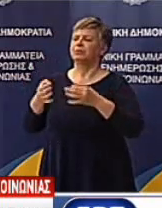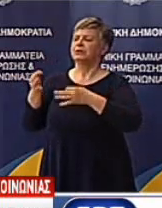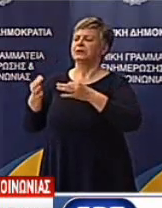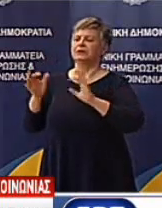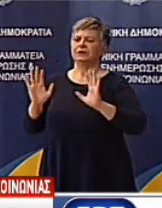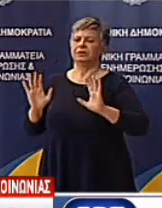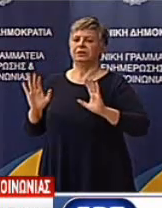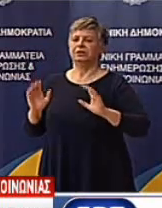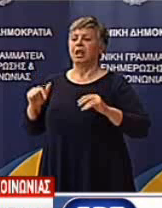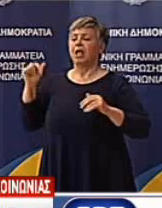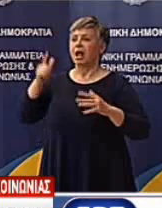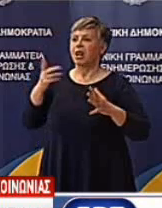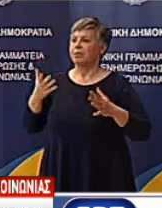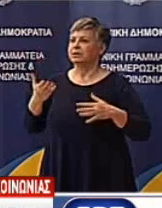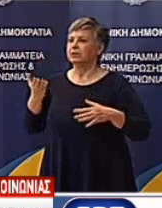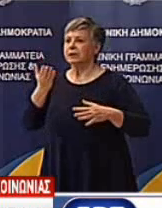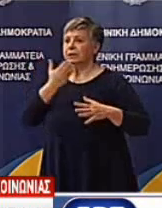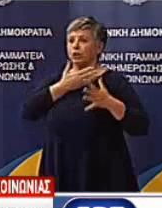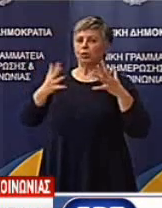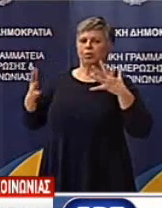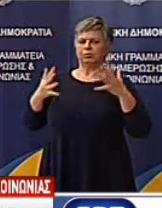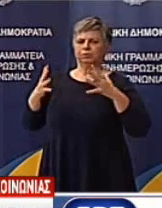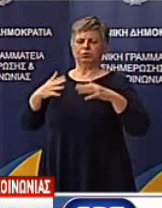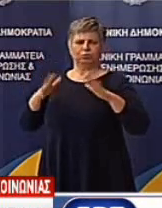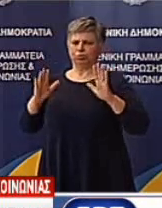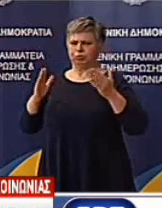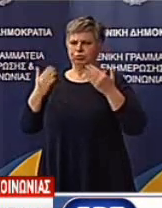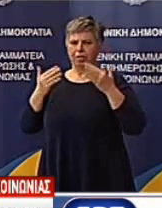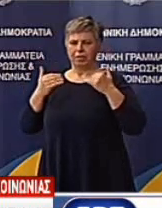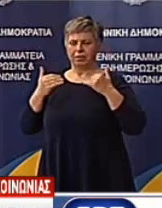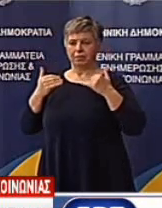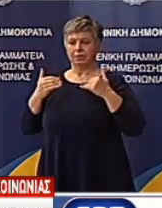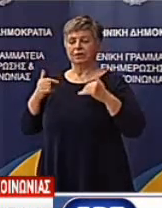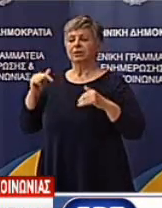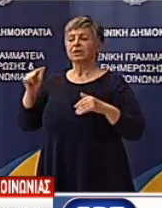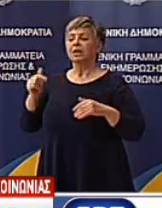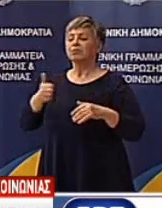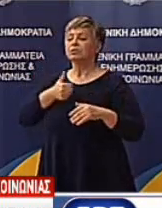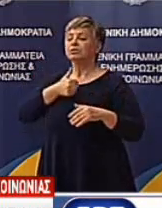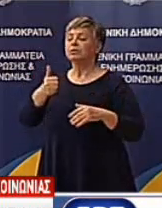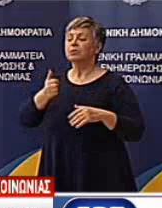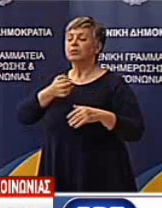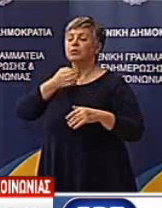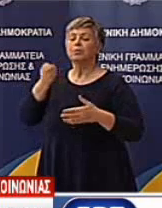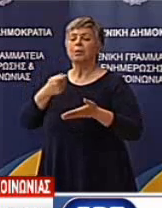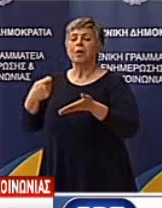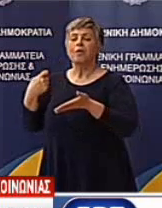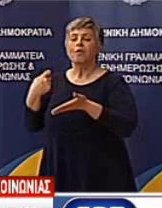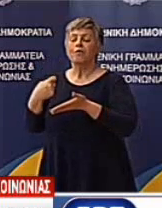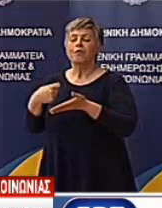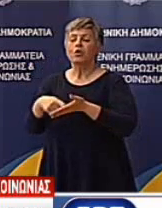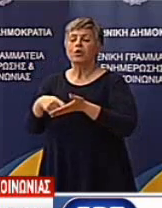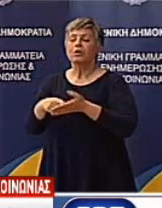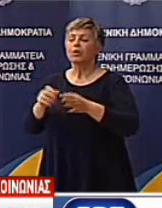Δεν υπάρχει όμως έκπληξη. Αυτό το οποίο διατυπώθηκε και ήταν, αν υπάρχει φορολογικό νομοσχέδιο για